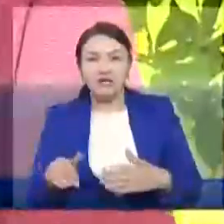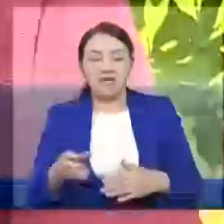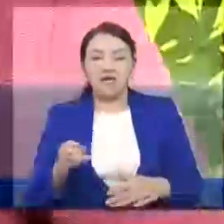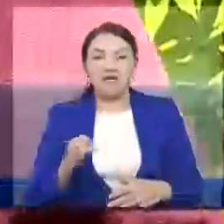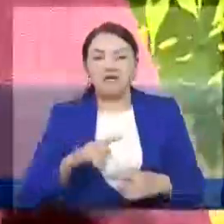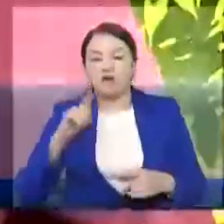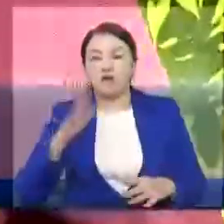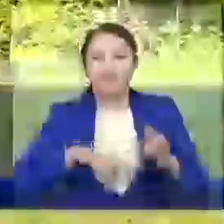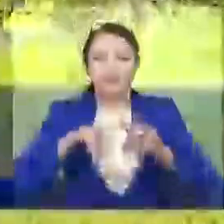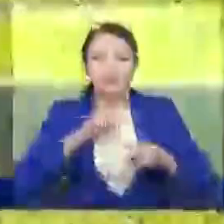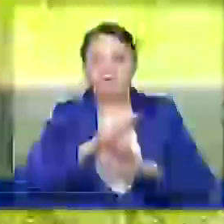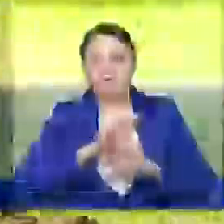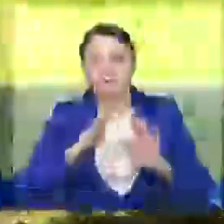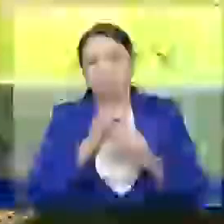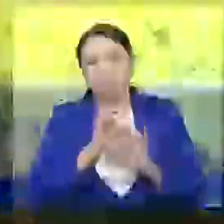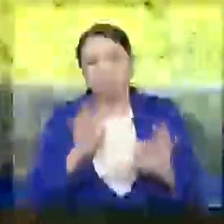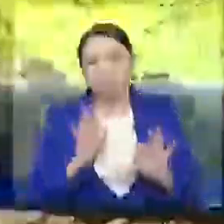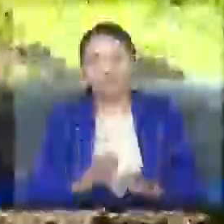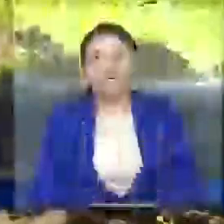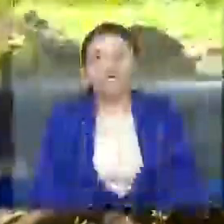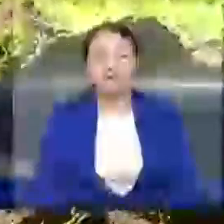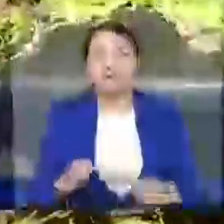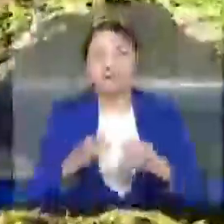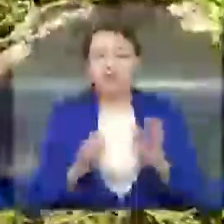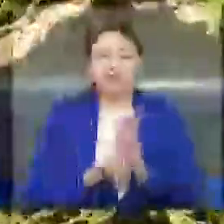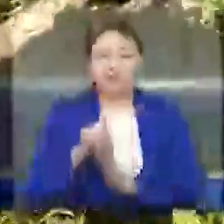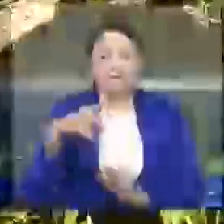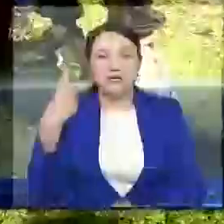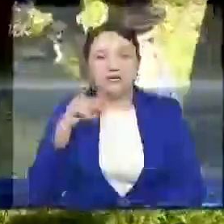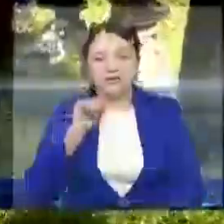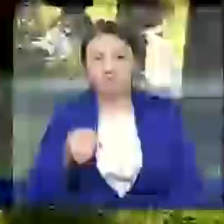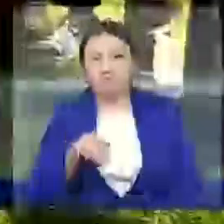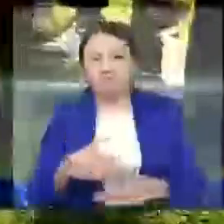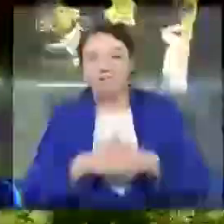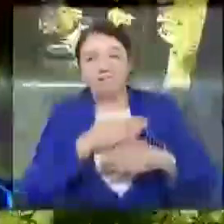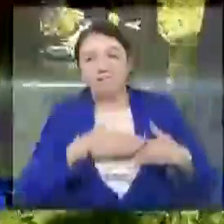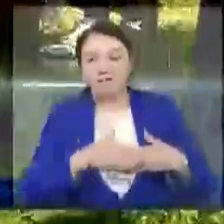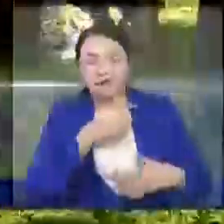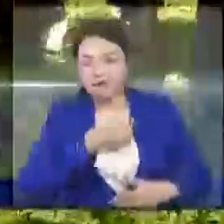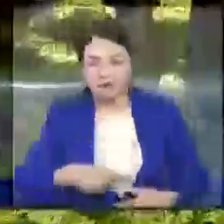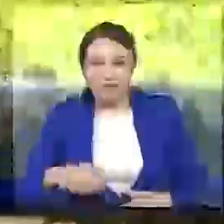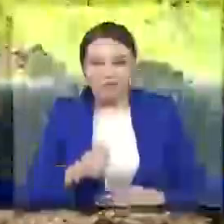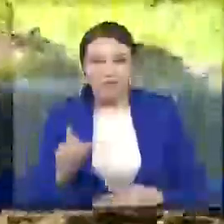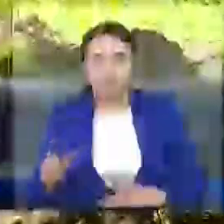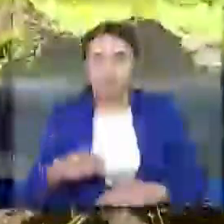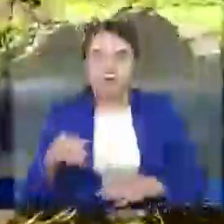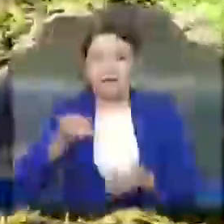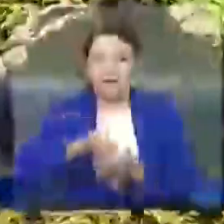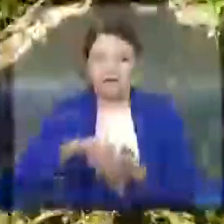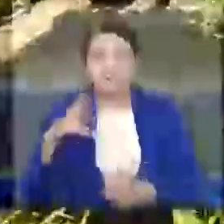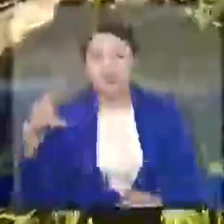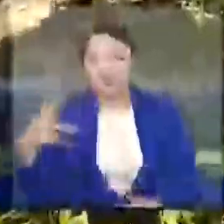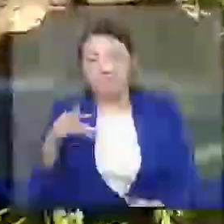аяқ алысы көңіл қуантар. Акция басталғалы аймақ бойынша ілкімді шараға 20 мыңға жуық түлек атсалысып келеді. Олары 3820